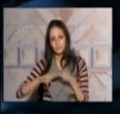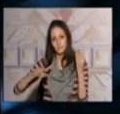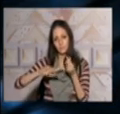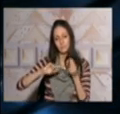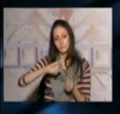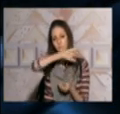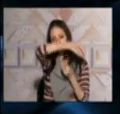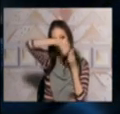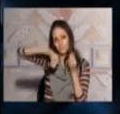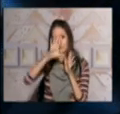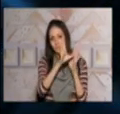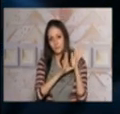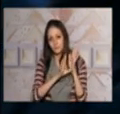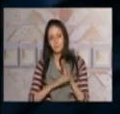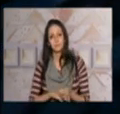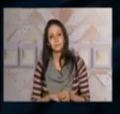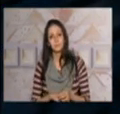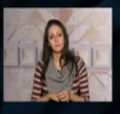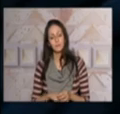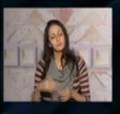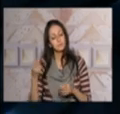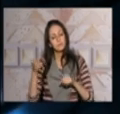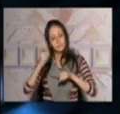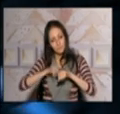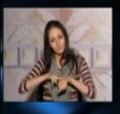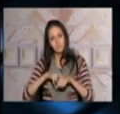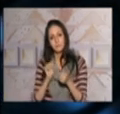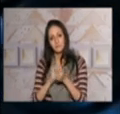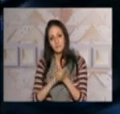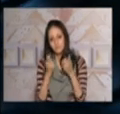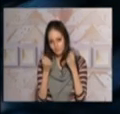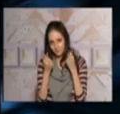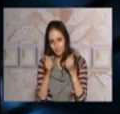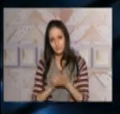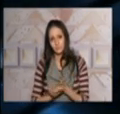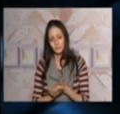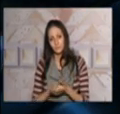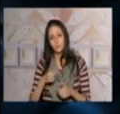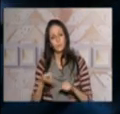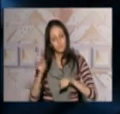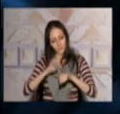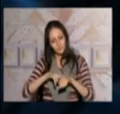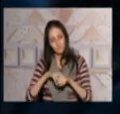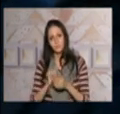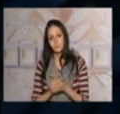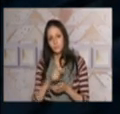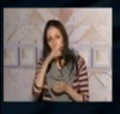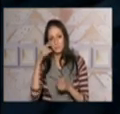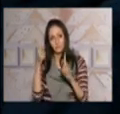وإنما محاربة الإرهاب، محاربة غسيل الأموال والاتجار في